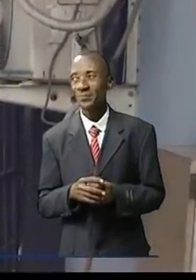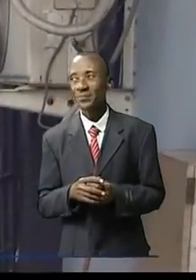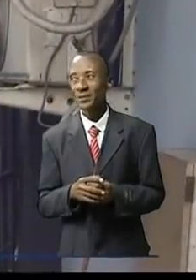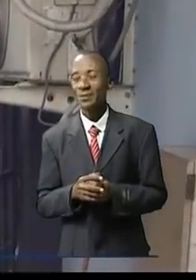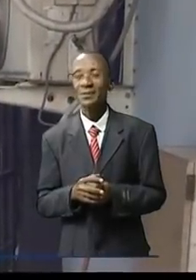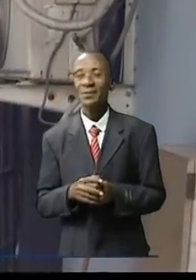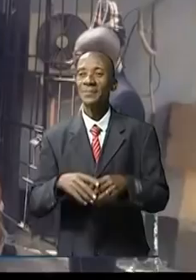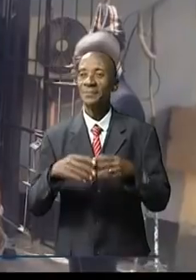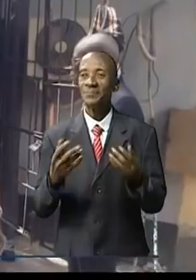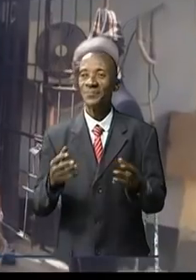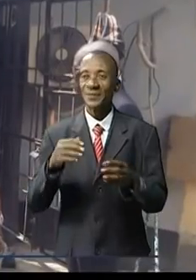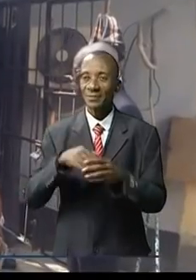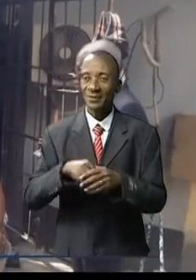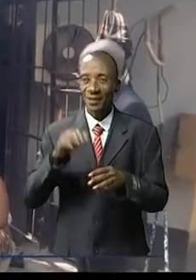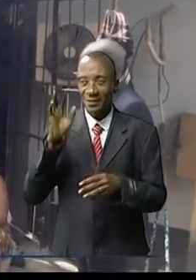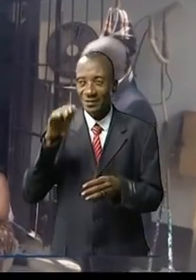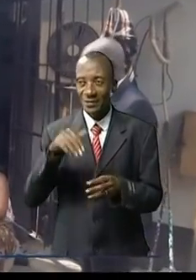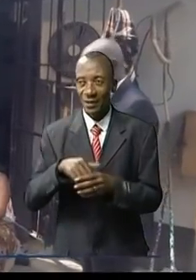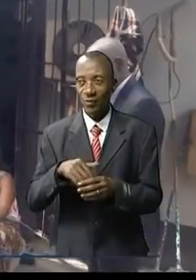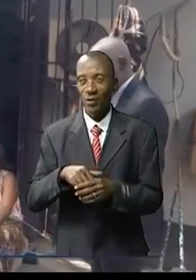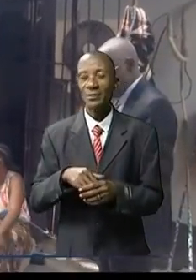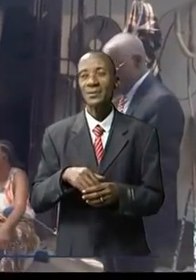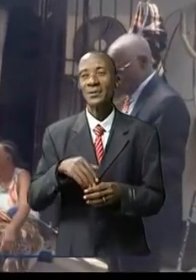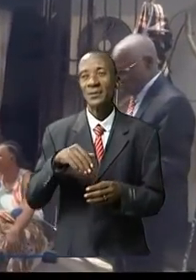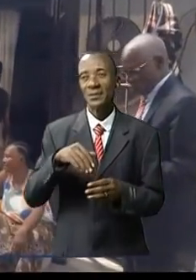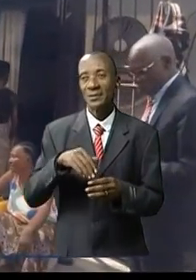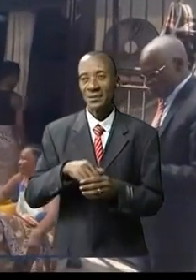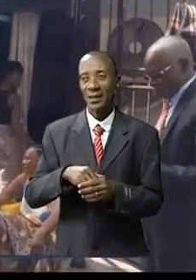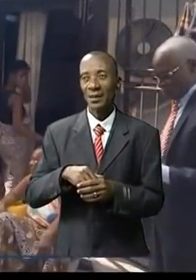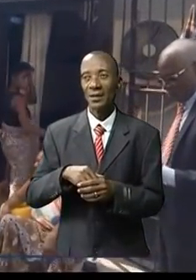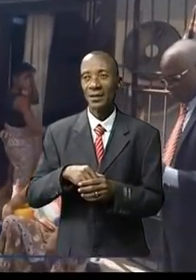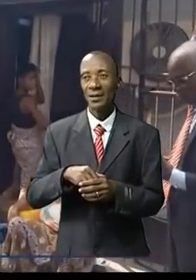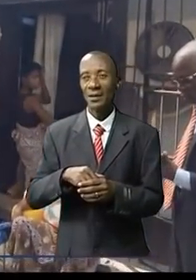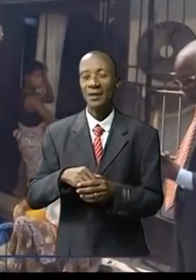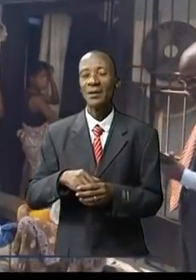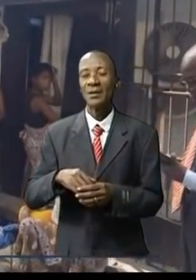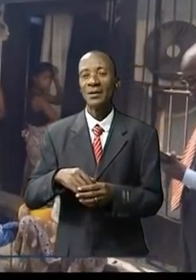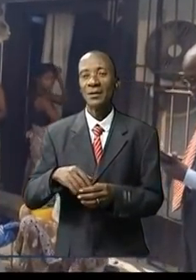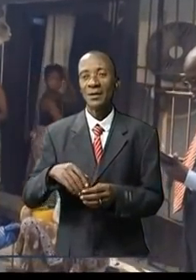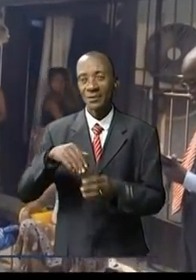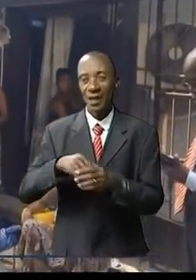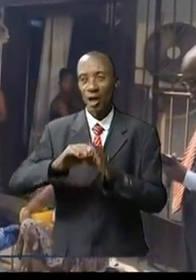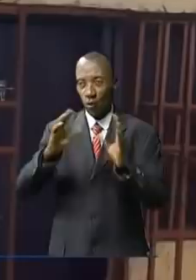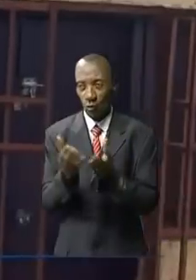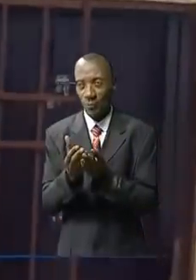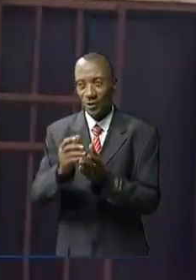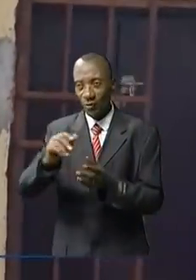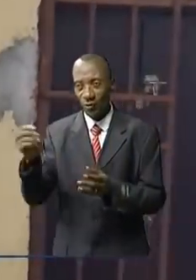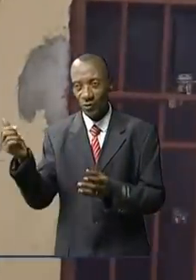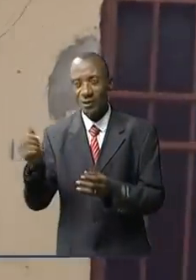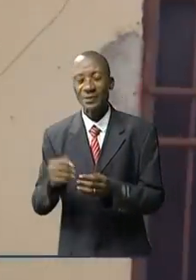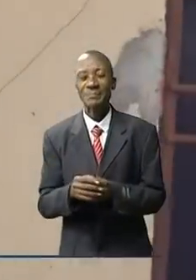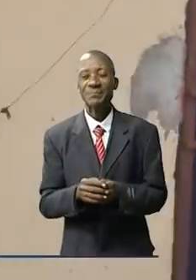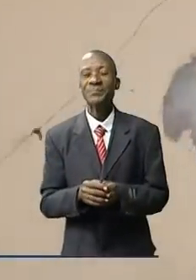bandits à main armée, communément appelés Kuluna. Pour commettre leur forfait, une trentaine de bandits fait l'incursion dans une des parcelles de